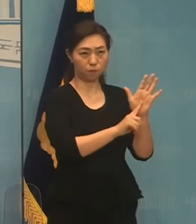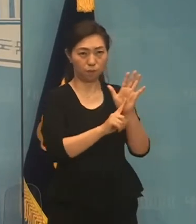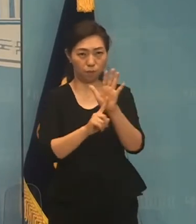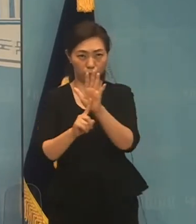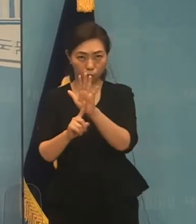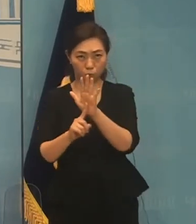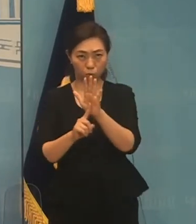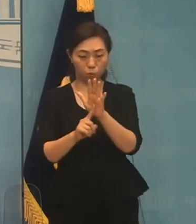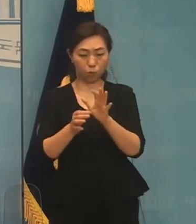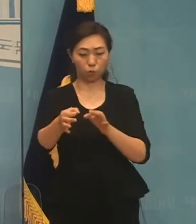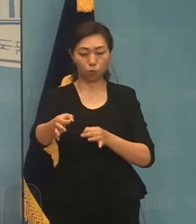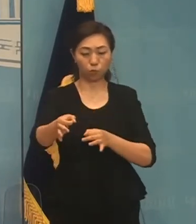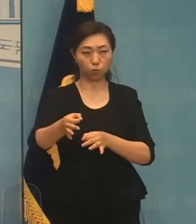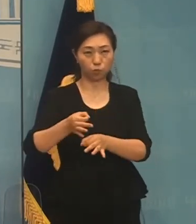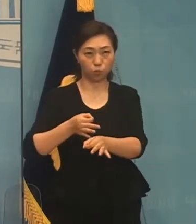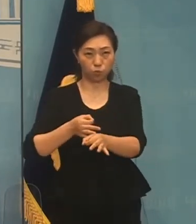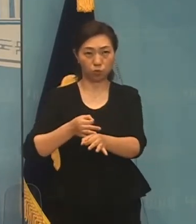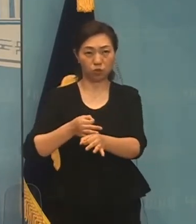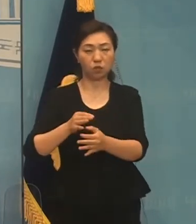주고받으면